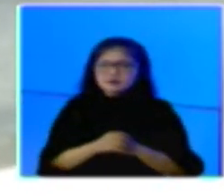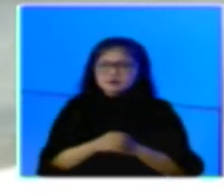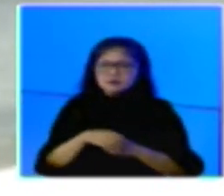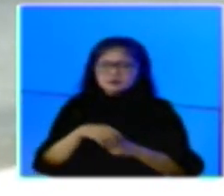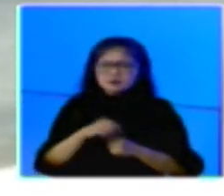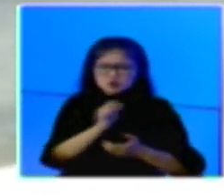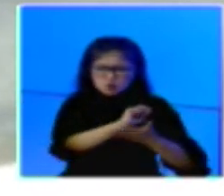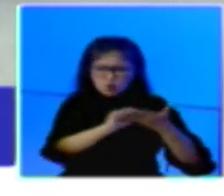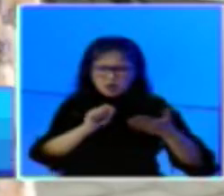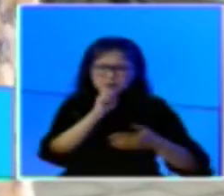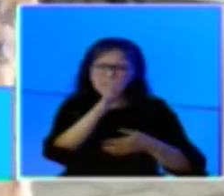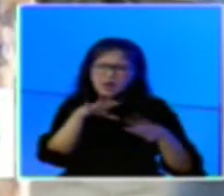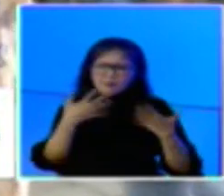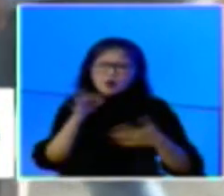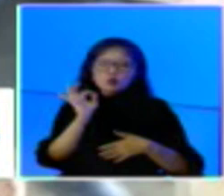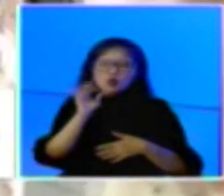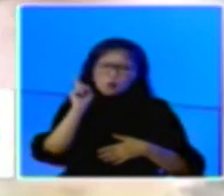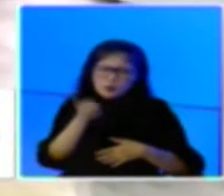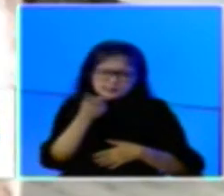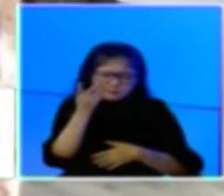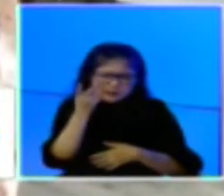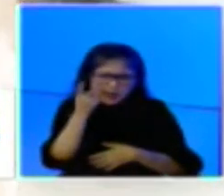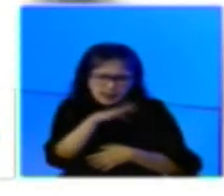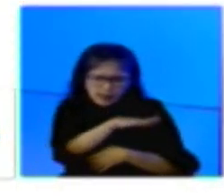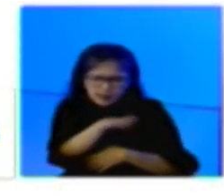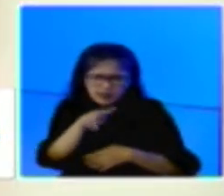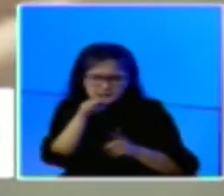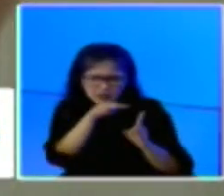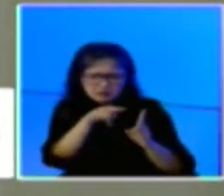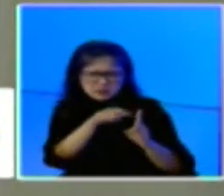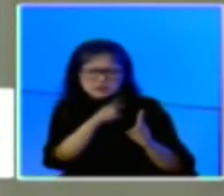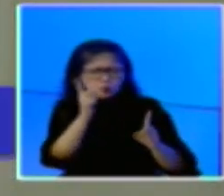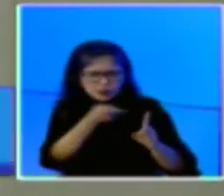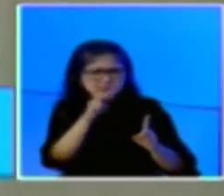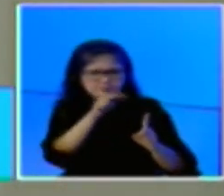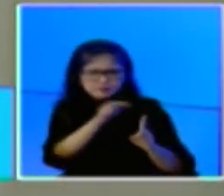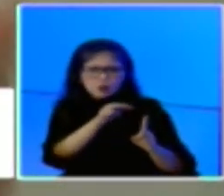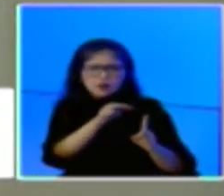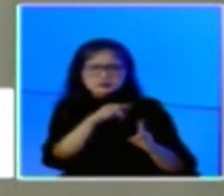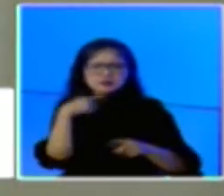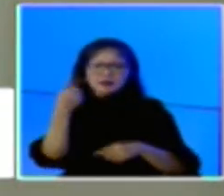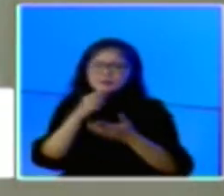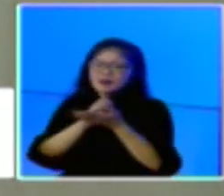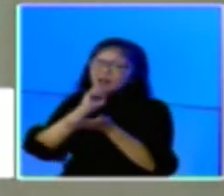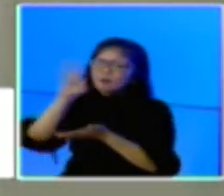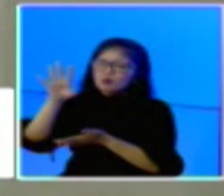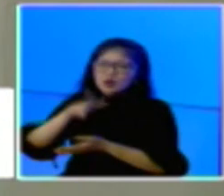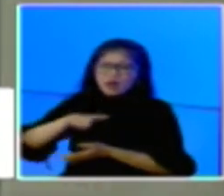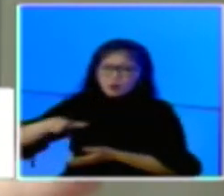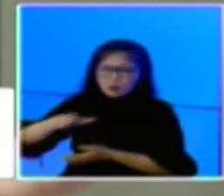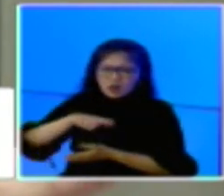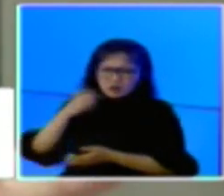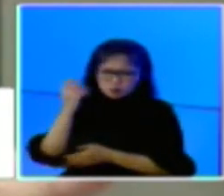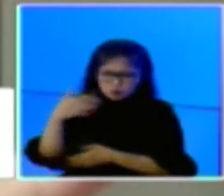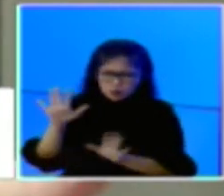kewaspadaan terhadap orang tak dikenal serta ikut mengawasi anak-anaknya. Sudah lapor ke kelurahan, sudah lapor ke Kapolsek.